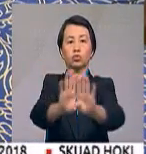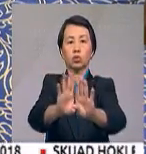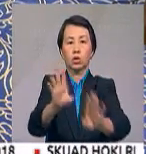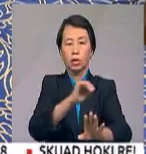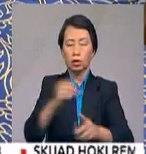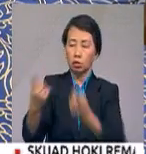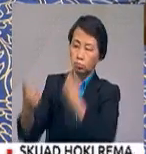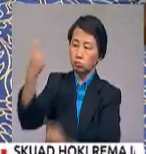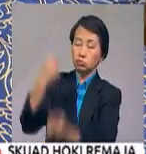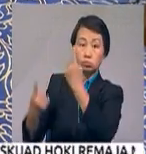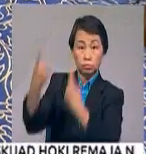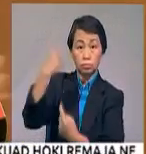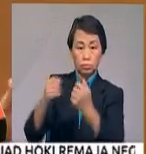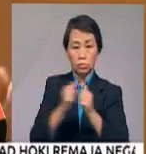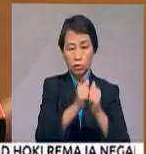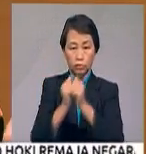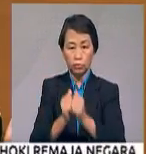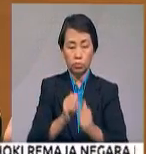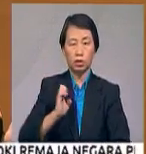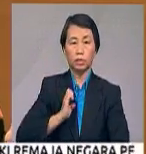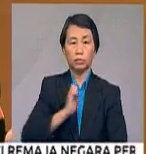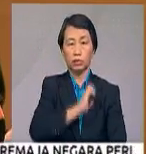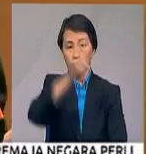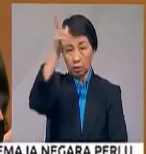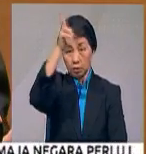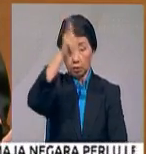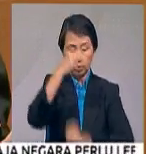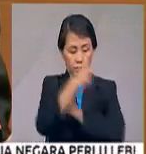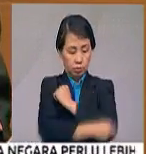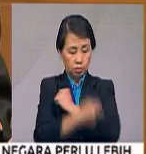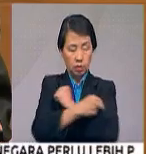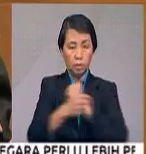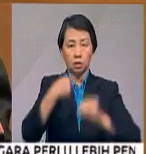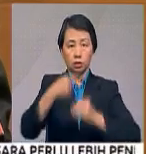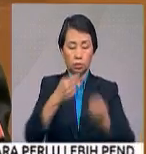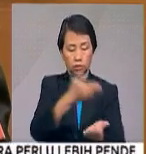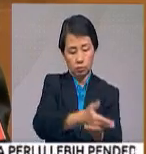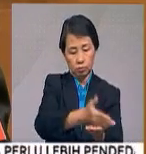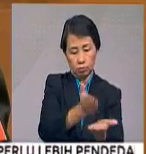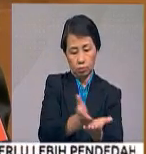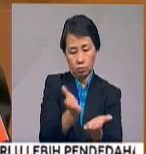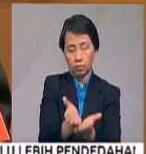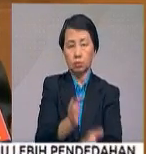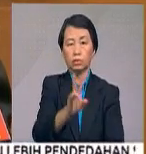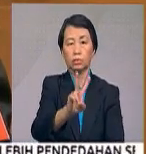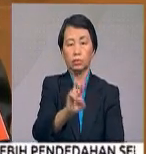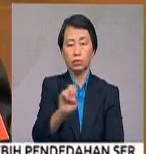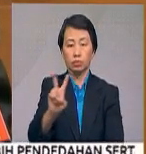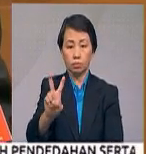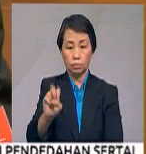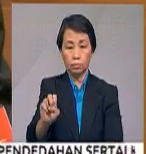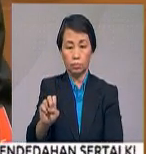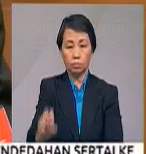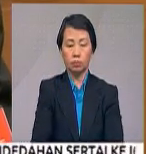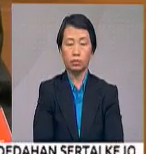sesi soal-jawab bersama Esko-Esko Kerajaan Negeri berkenaan belanjawan 2020.